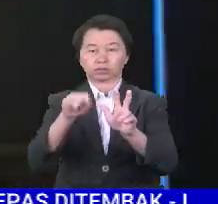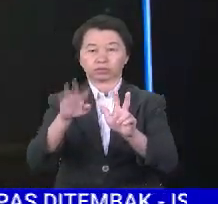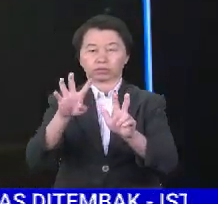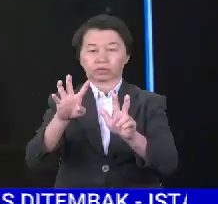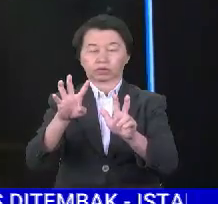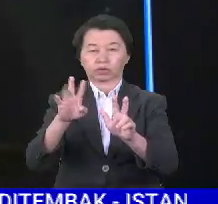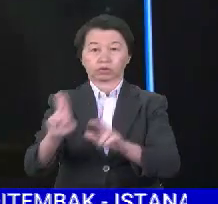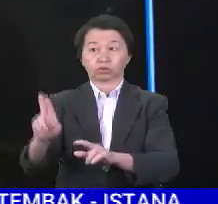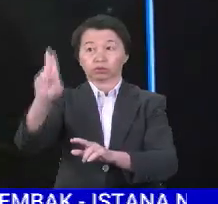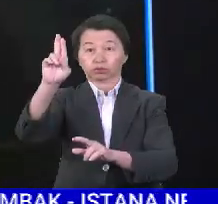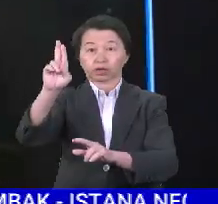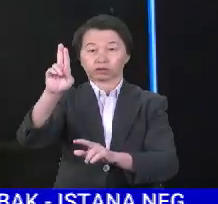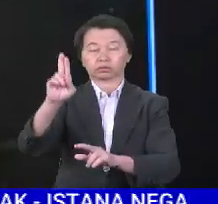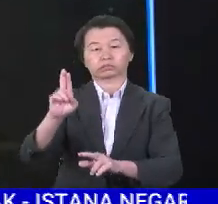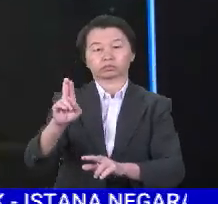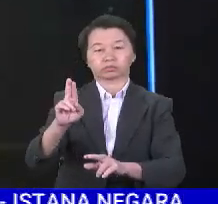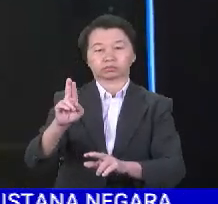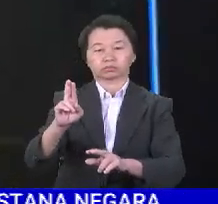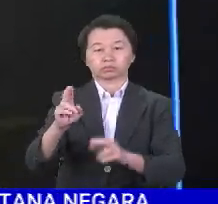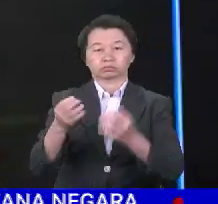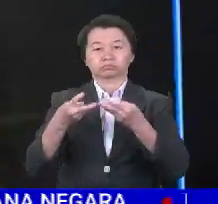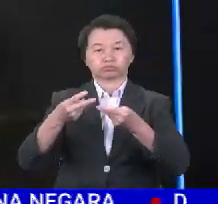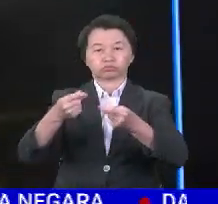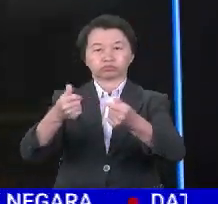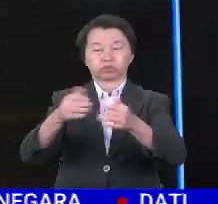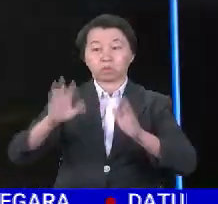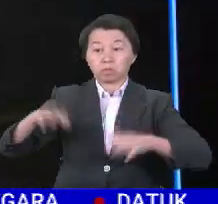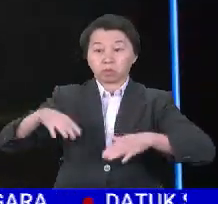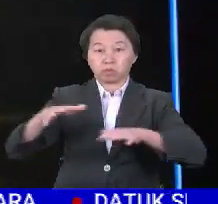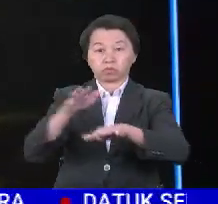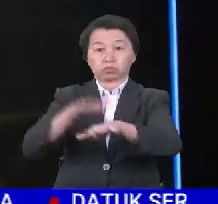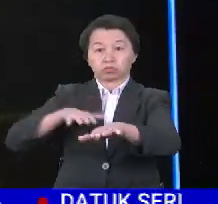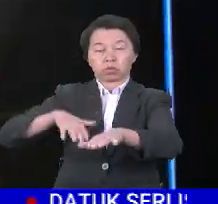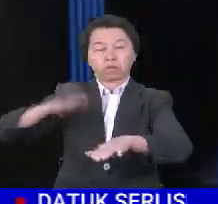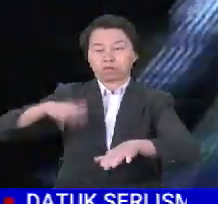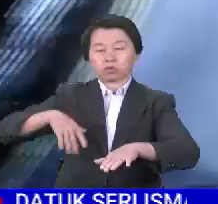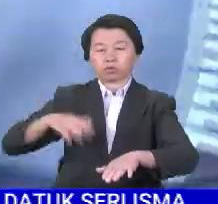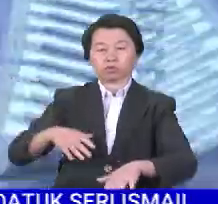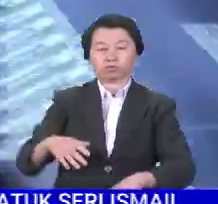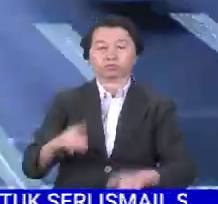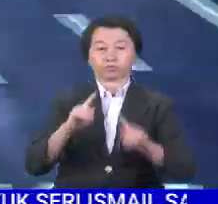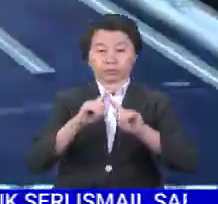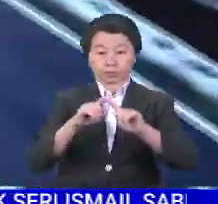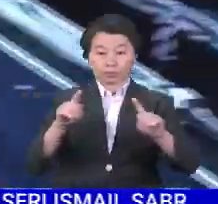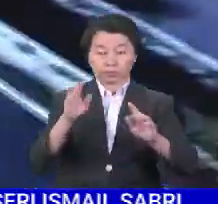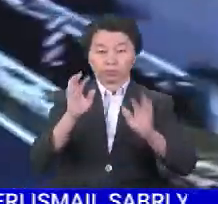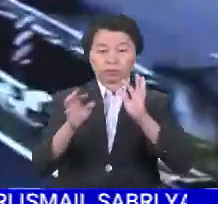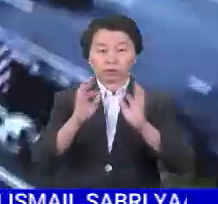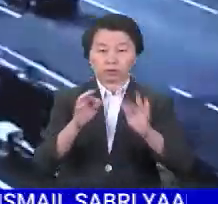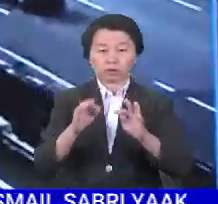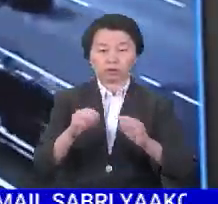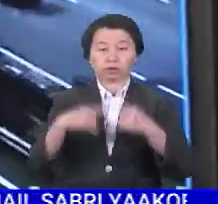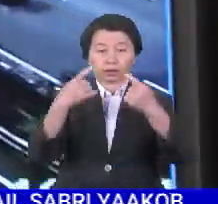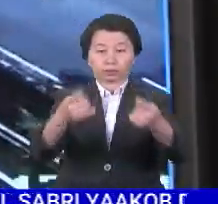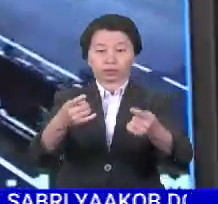utara, ini merupakan arah utara, kadang berjalan lancar, belum ada nampak peningkatan kenderaan yang ketara. Namun begitu, kalau kita